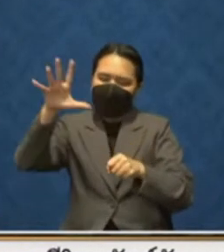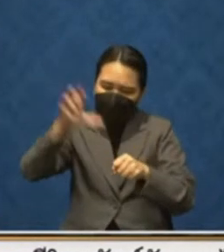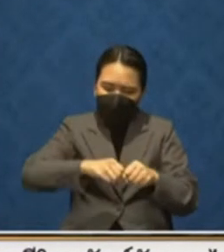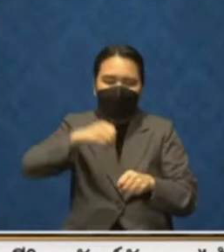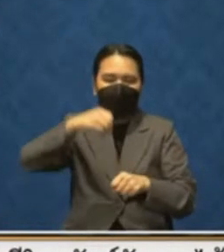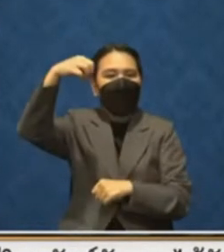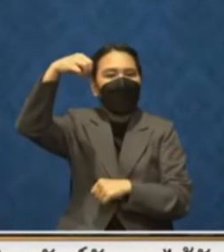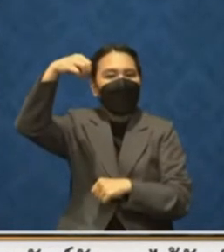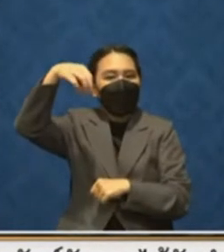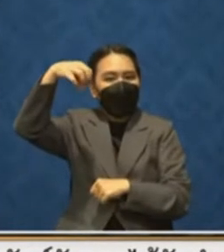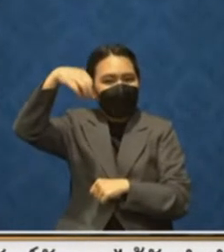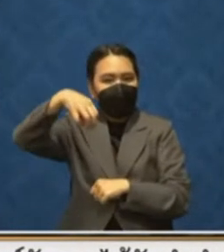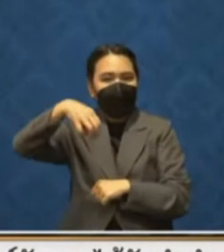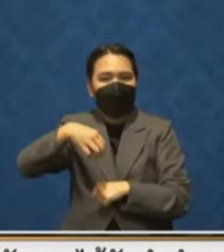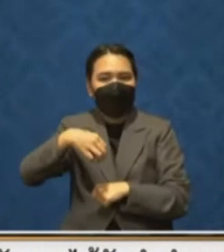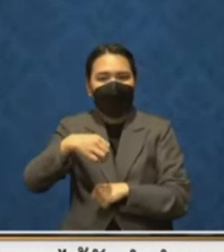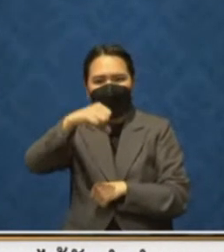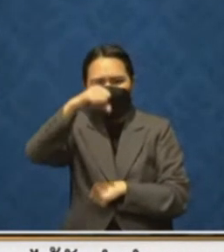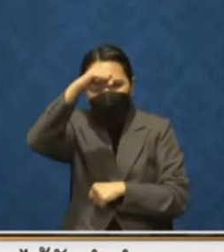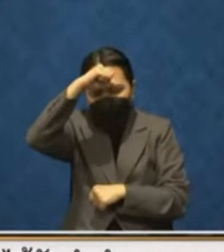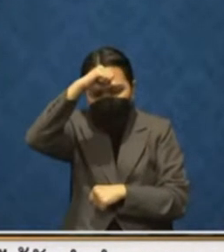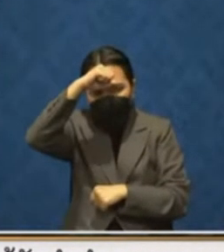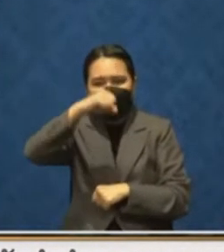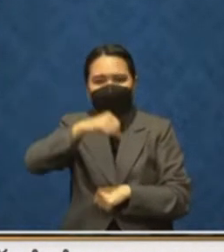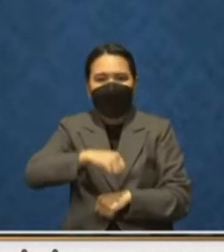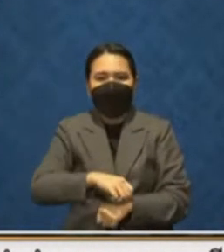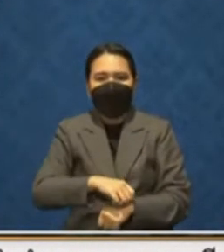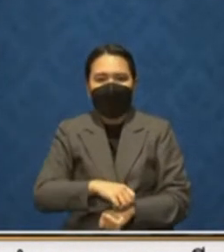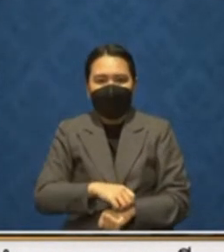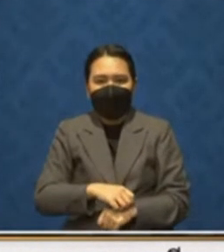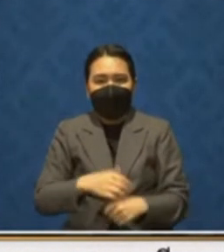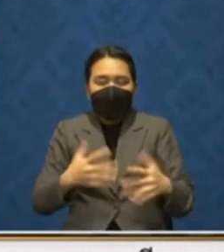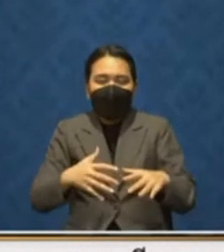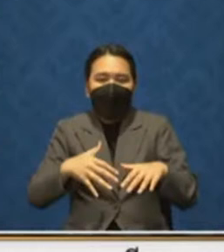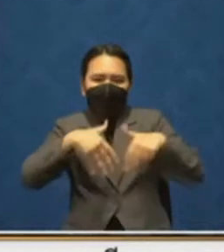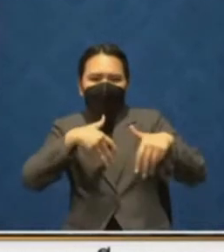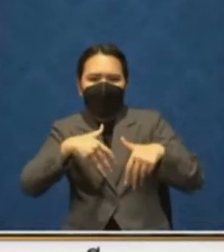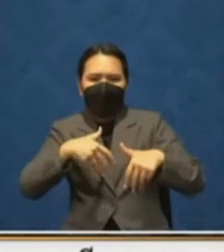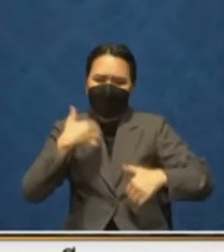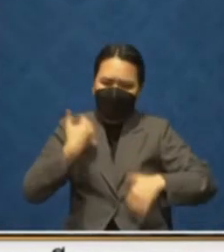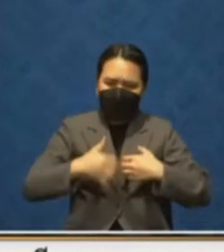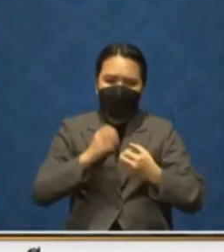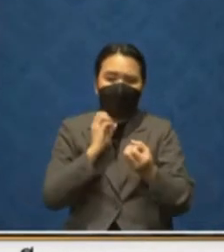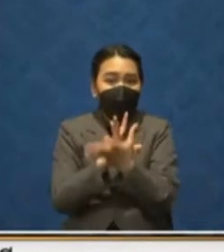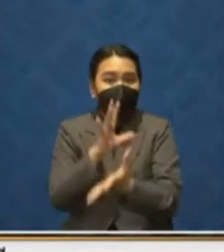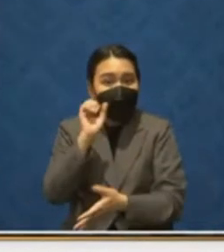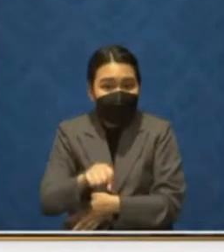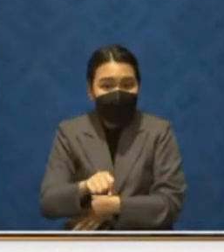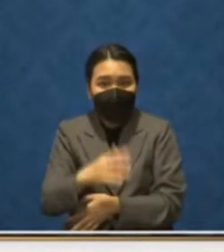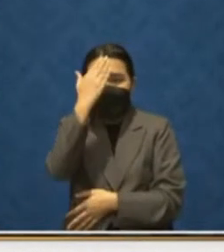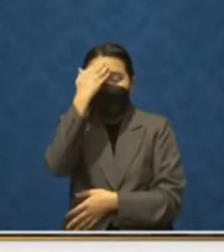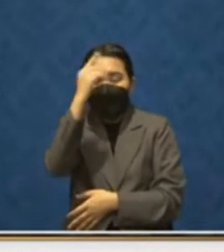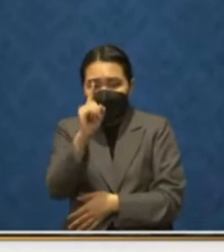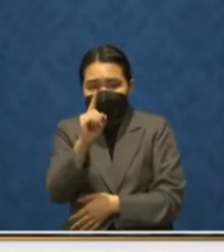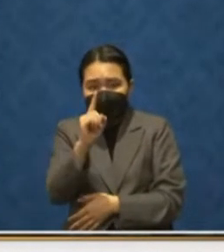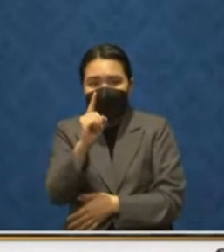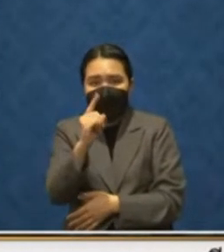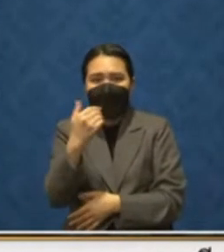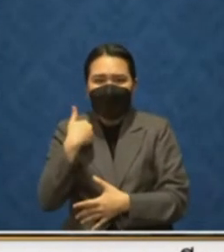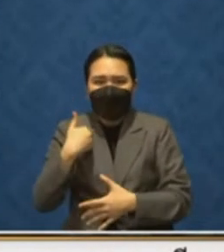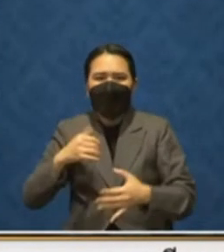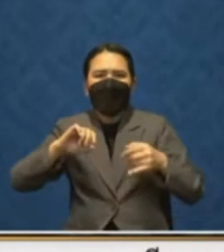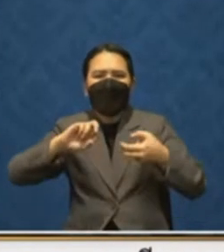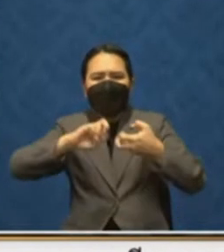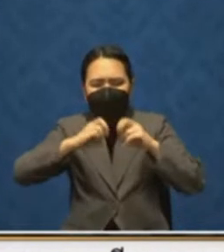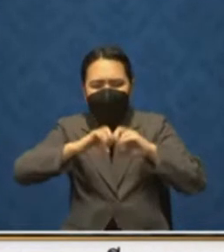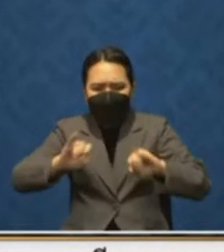ไอ้อย่างเงี้ยโง่เนี่ยแล้วประชาชนเดือดร้อนนะและก็เพราะคุณไป Bข้อพิพาทหรือคุณ